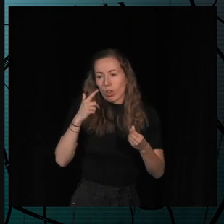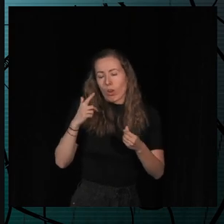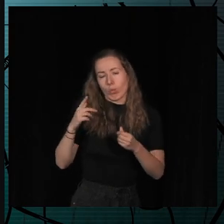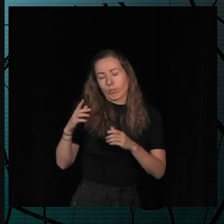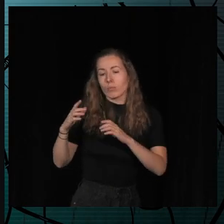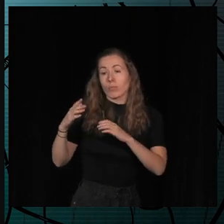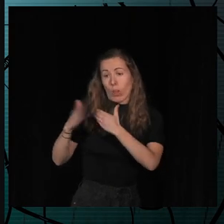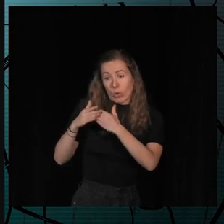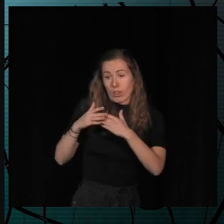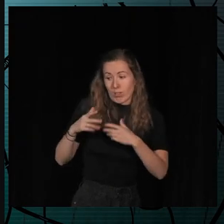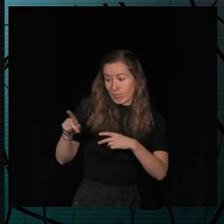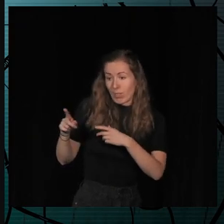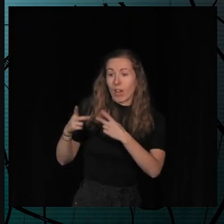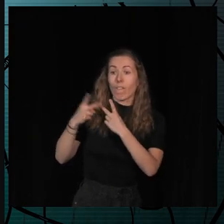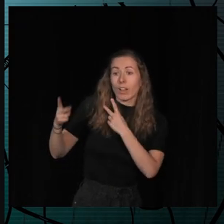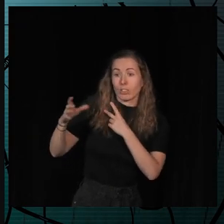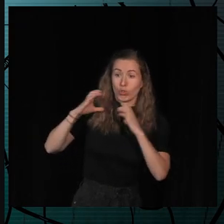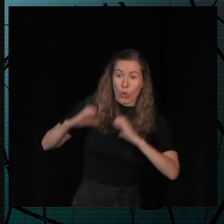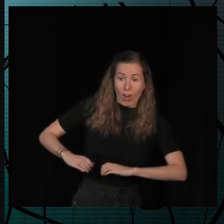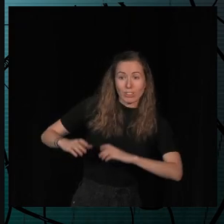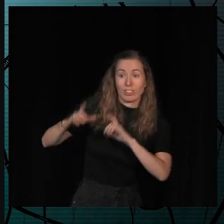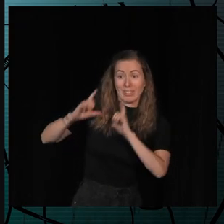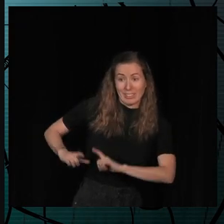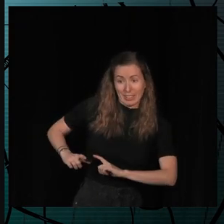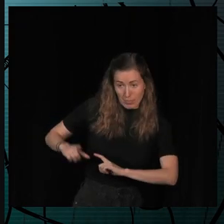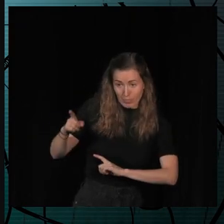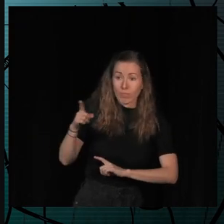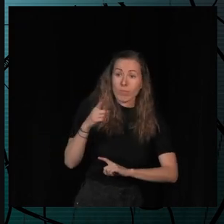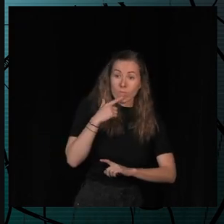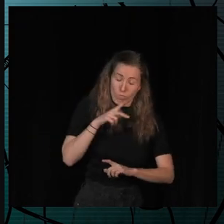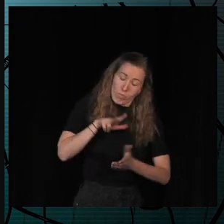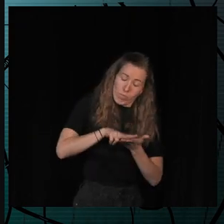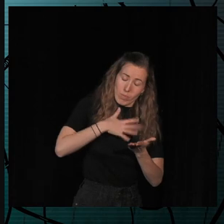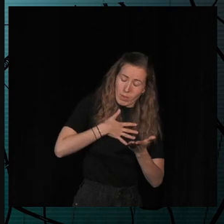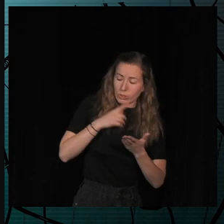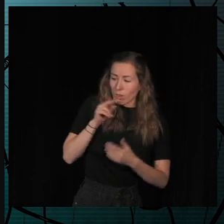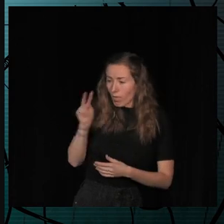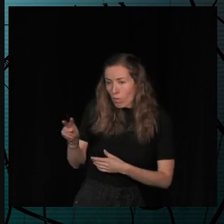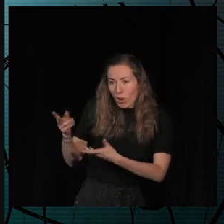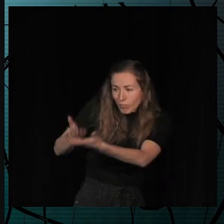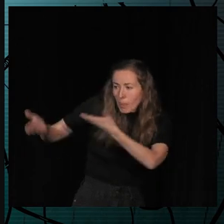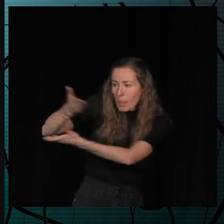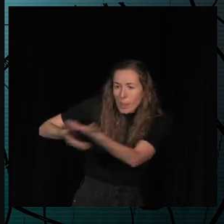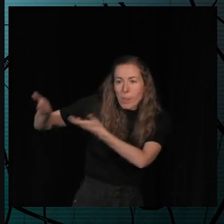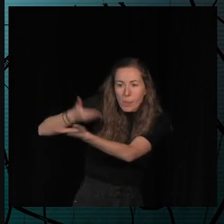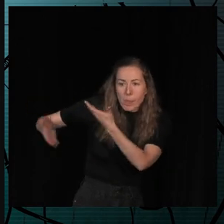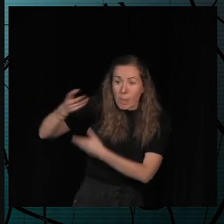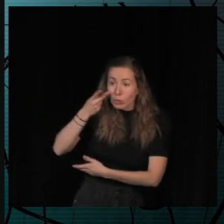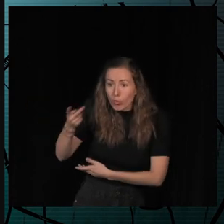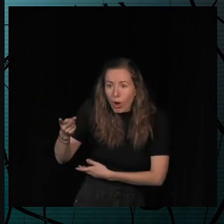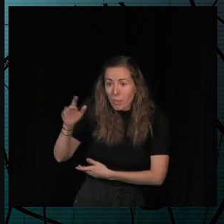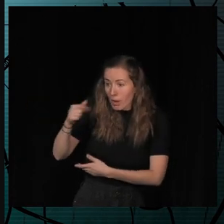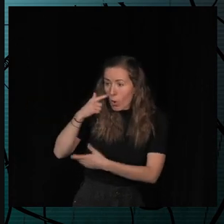collège et d'un lycée donc je les vois sortir il partage beaucoup plus qu'on le pense l'écran mais vraiment